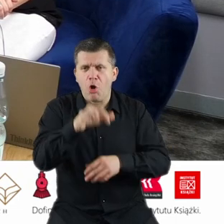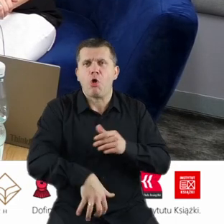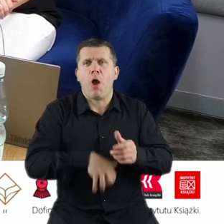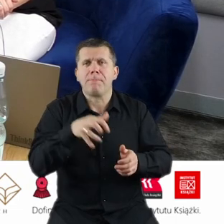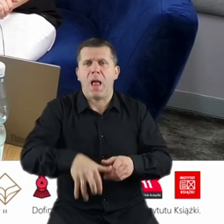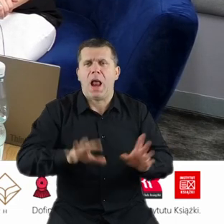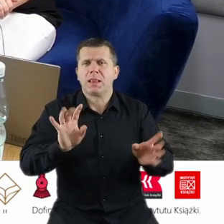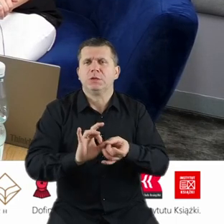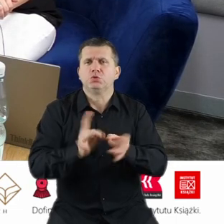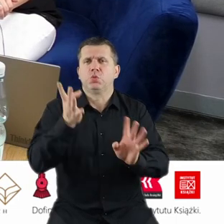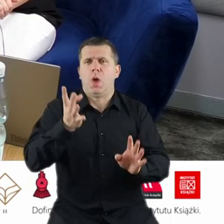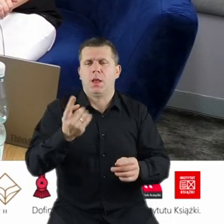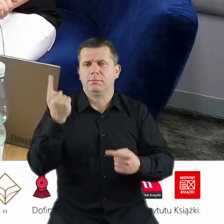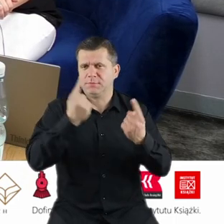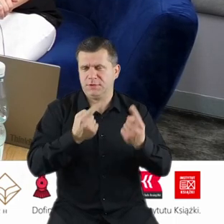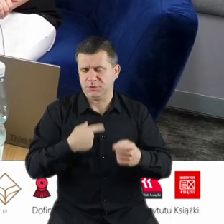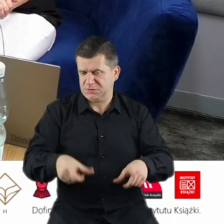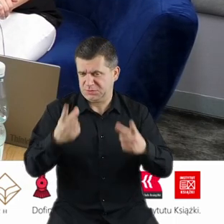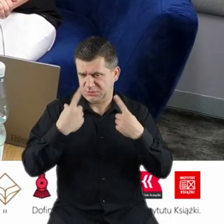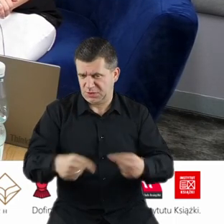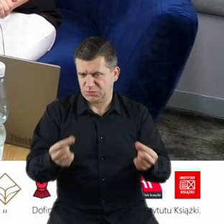mnie zaskoczyło.